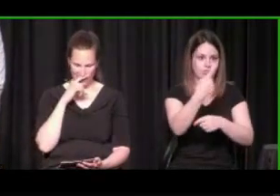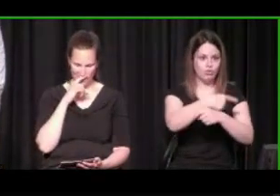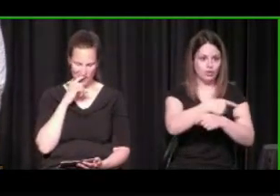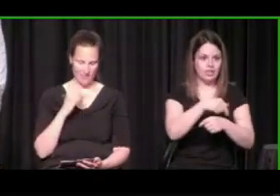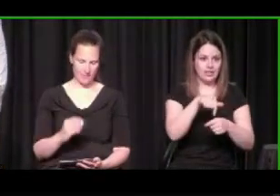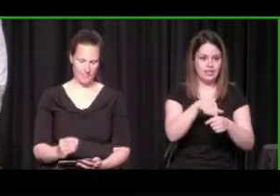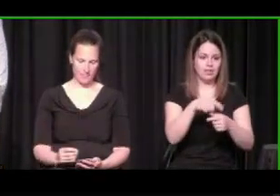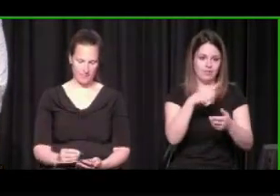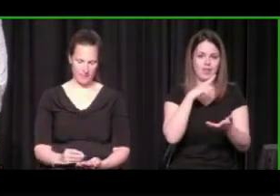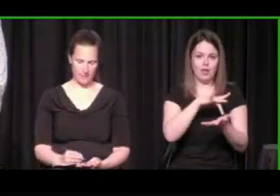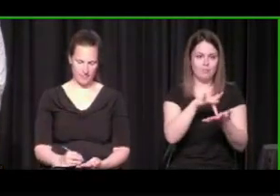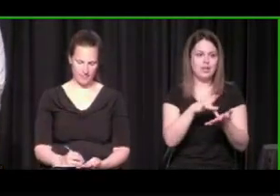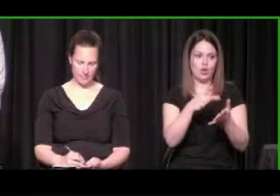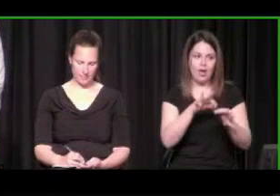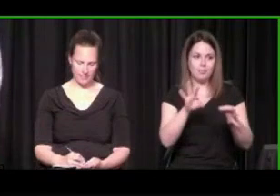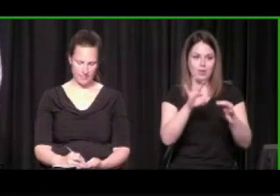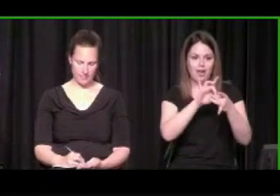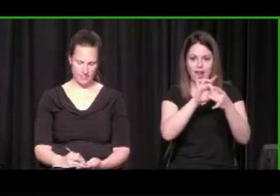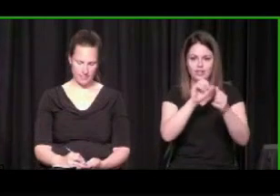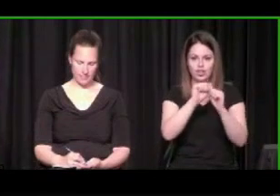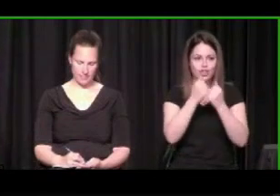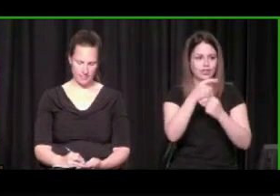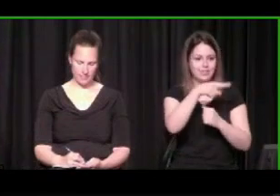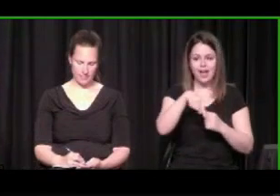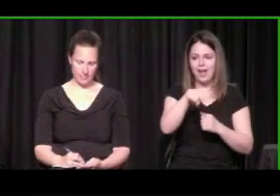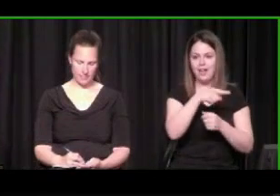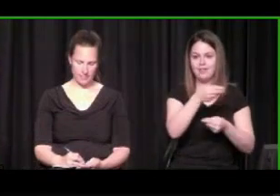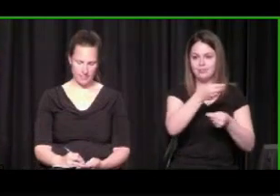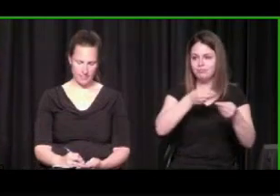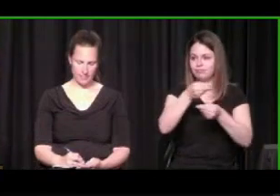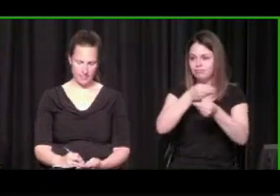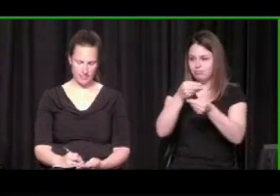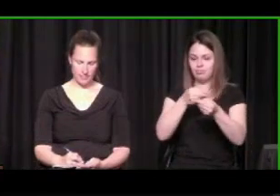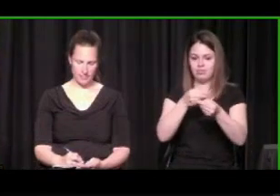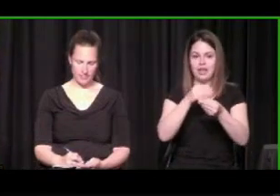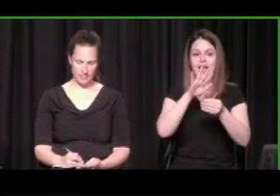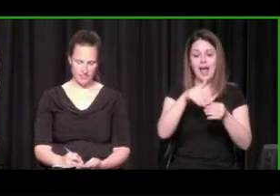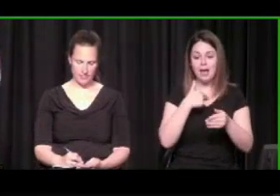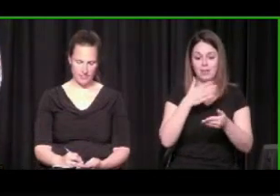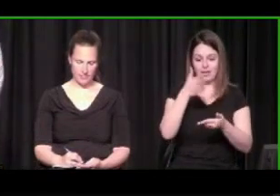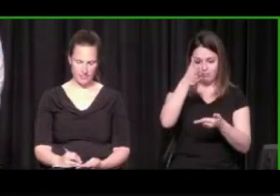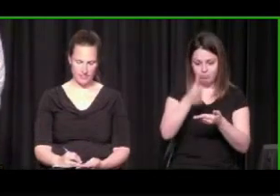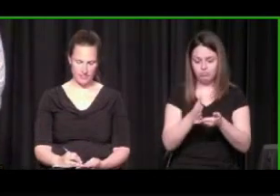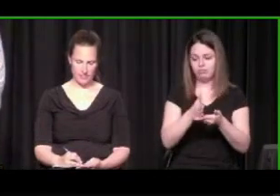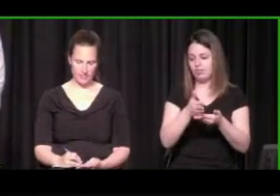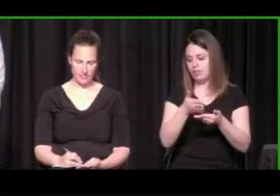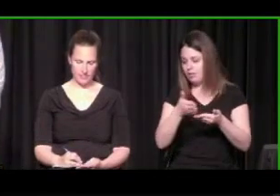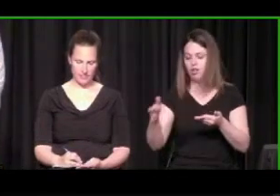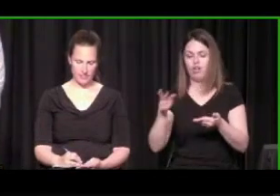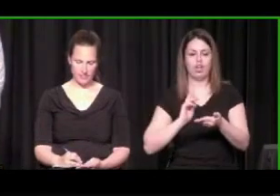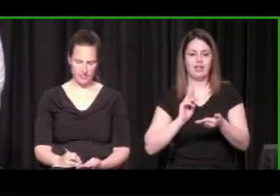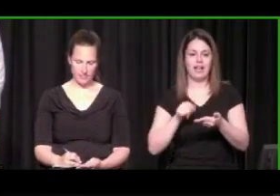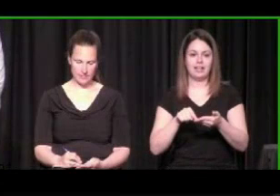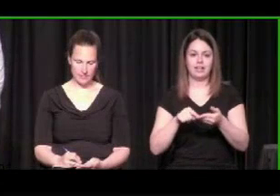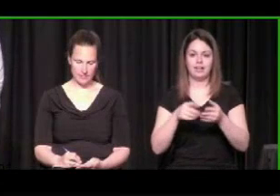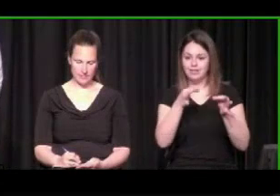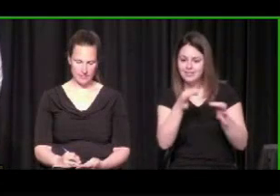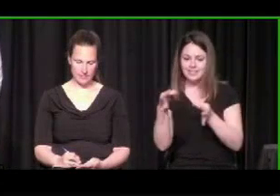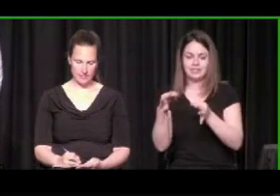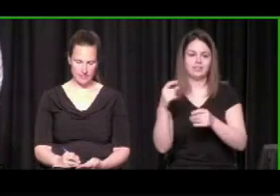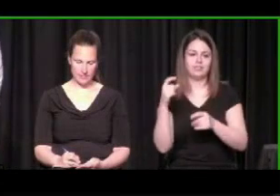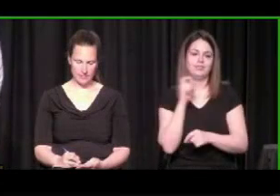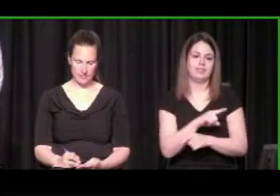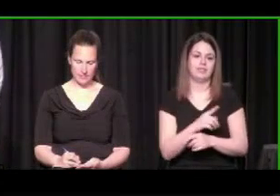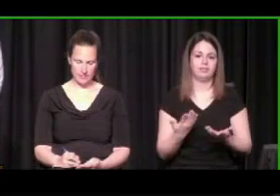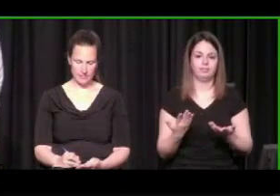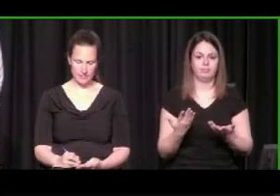souvent un milieu important de relations sociales qui sera parfois difficile de maintenir après la prise de la retraite. Donc, il y a là aussi quelque